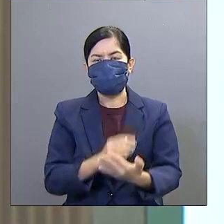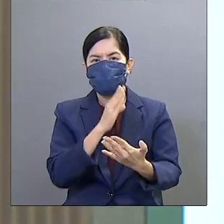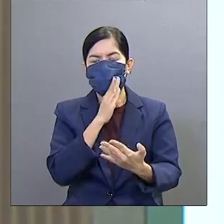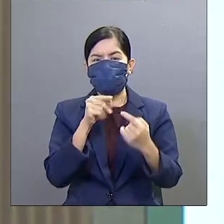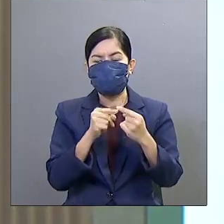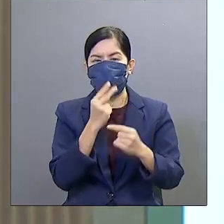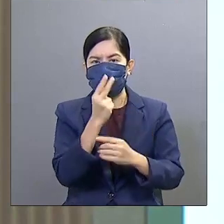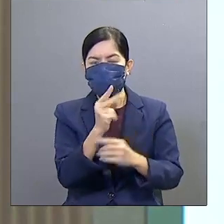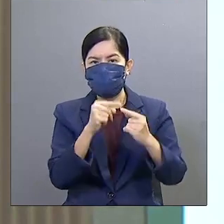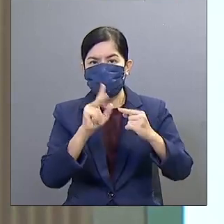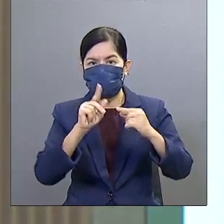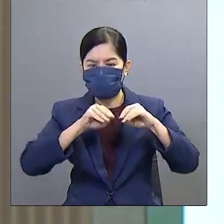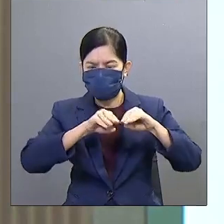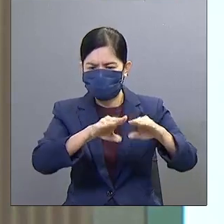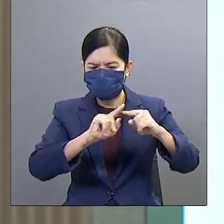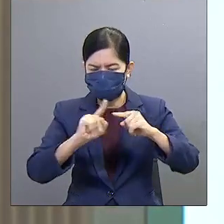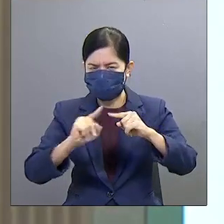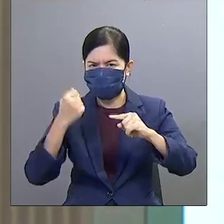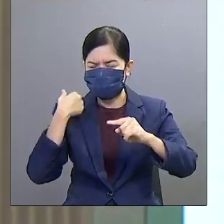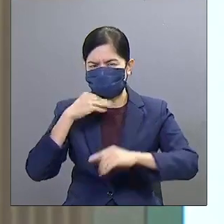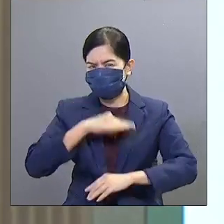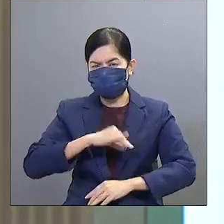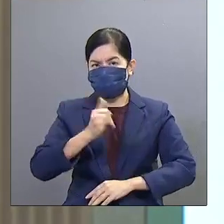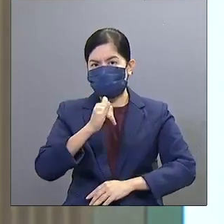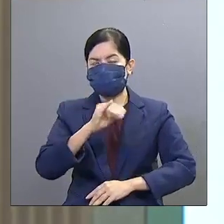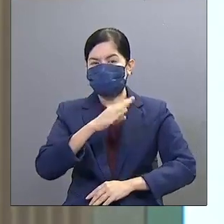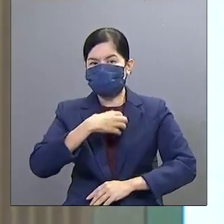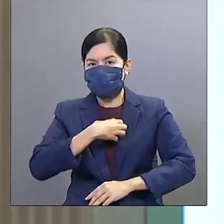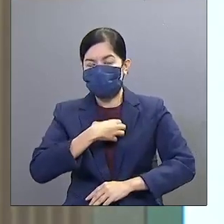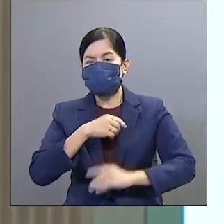น่ใจอยากจะให้เราตรวจสอบส่งมาได้นะครับที่ Facebook ของวันใหม่วาไรตี้ครับ